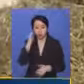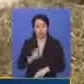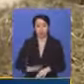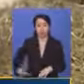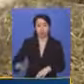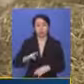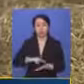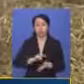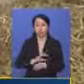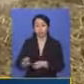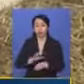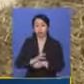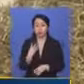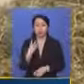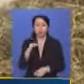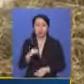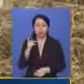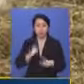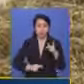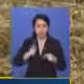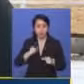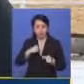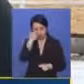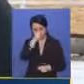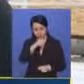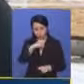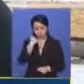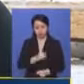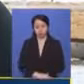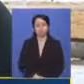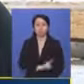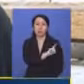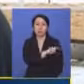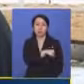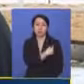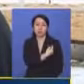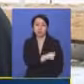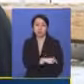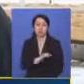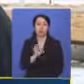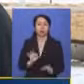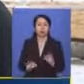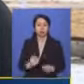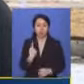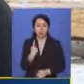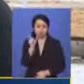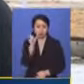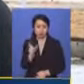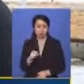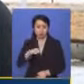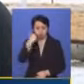тут планируют около 4000 тонн молока в год. Медицинская норма на одного человека в год — это 340